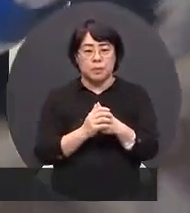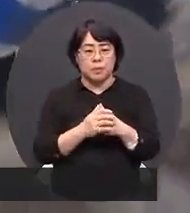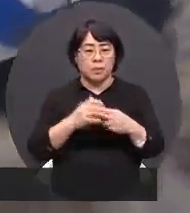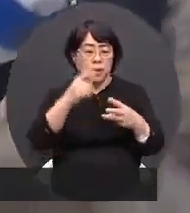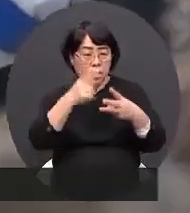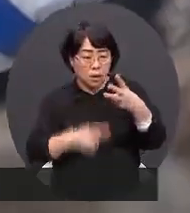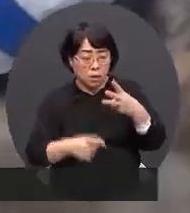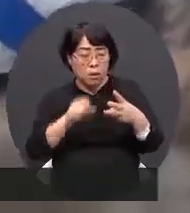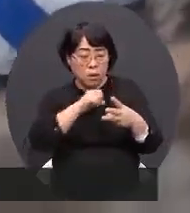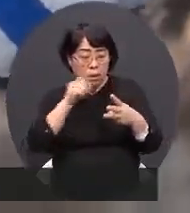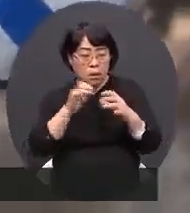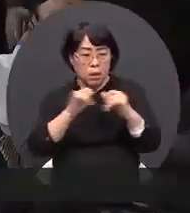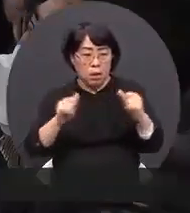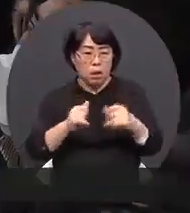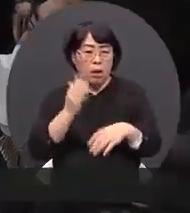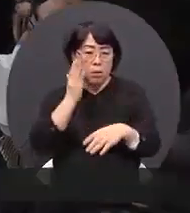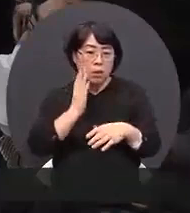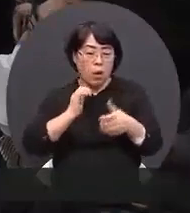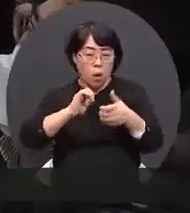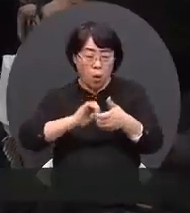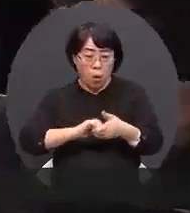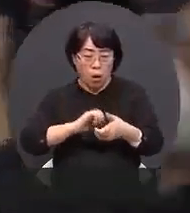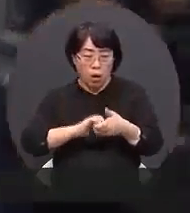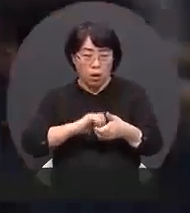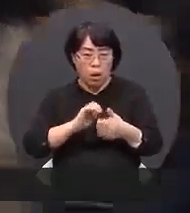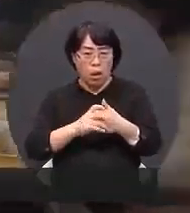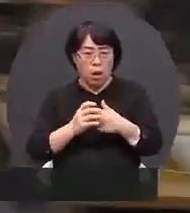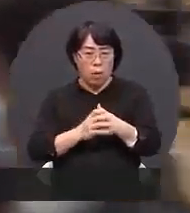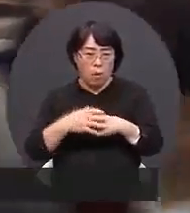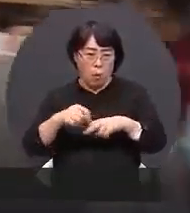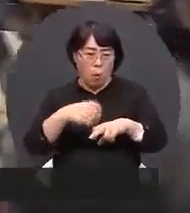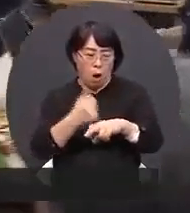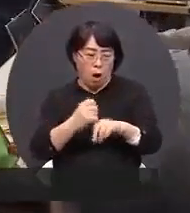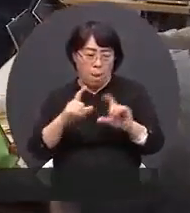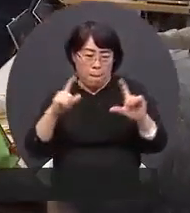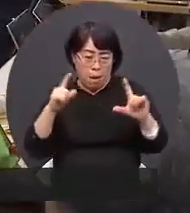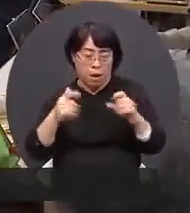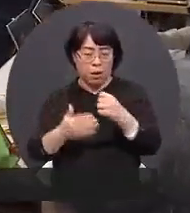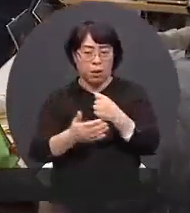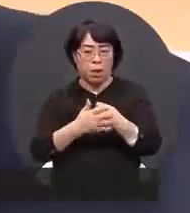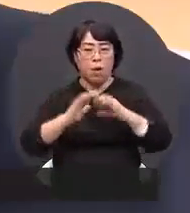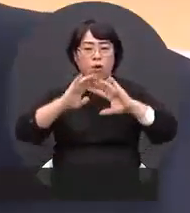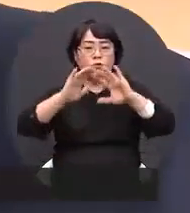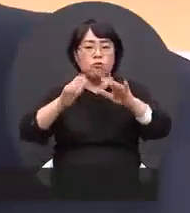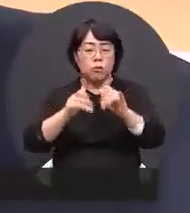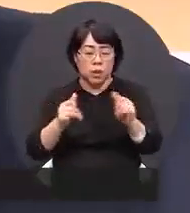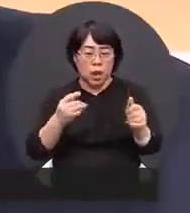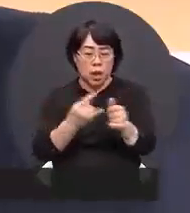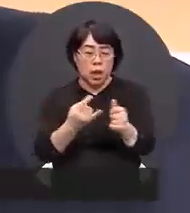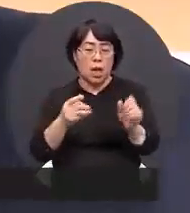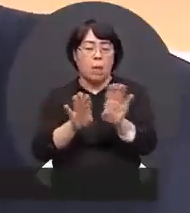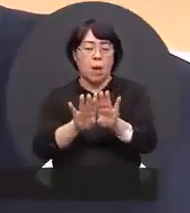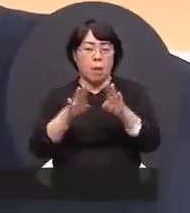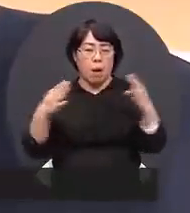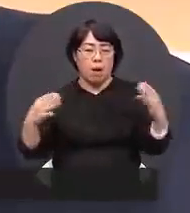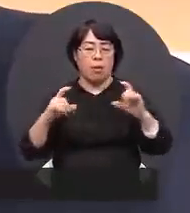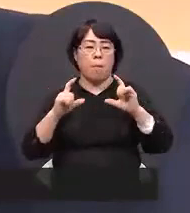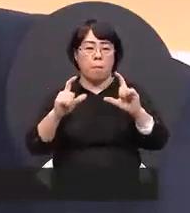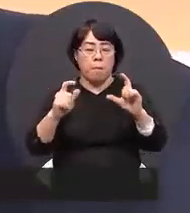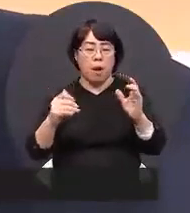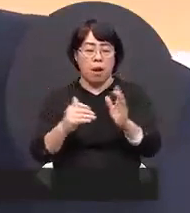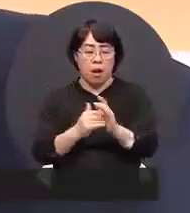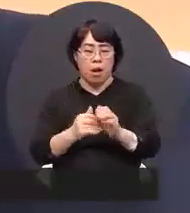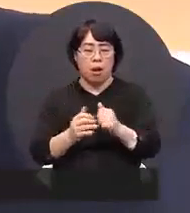윤석렬 당선인은 청와대가 제왕적 권력의 상징 이라며 국민에게 온전히 개방하게 따고 선언했습니다